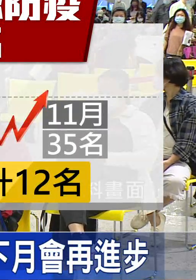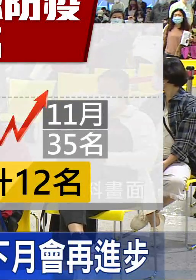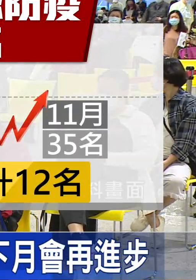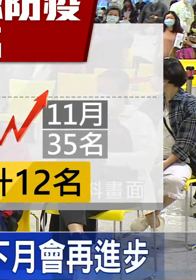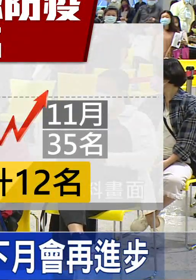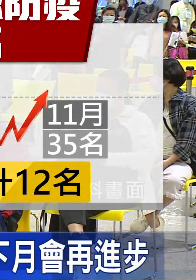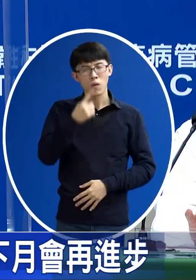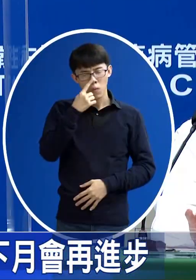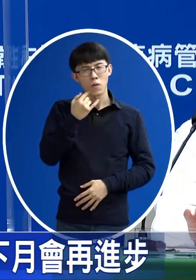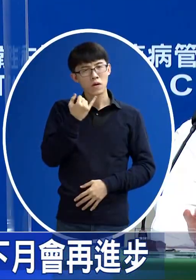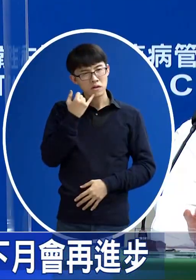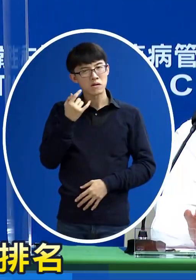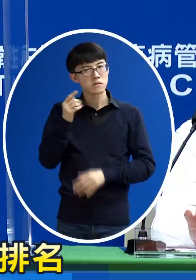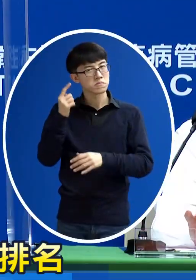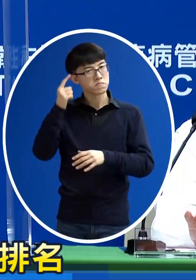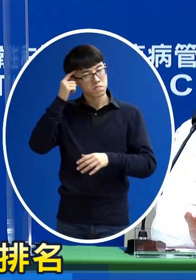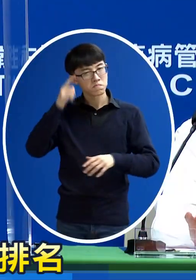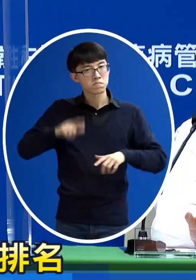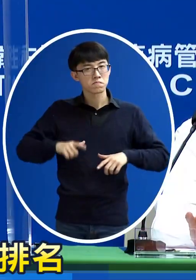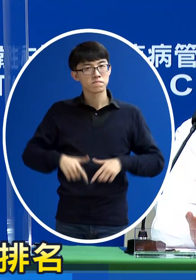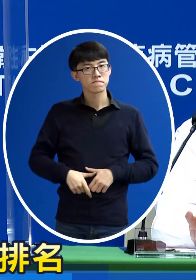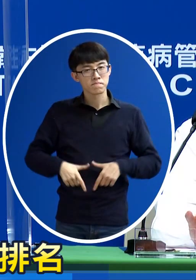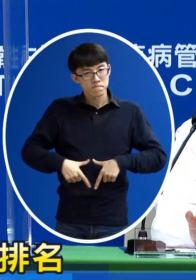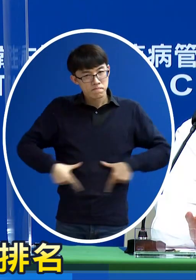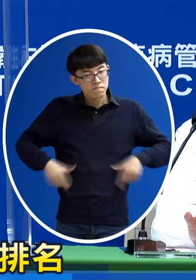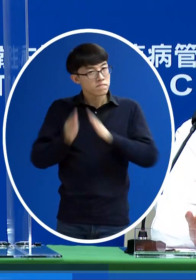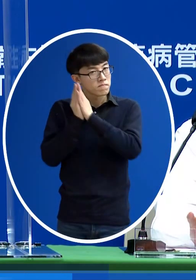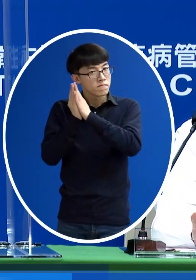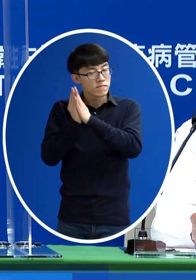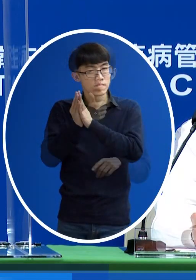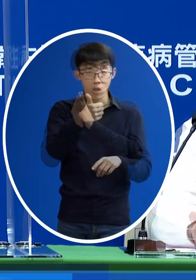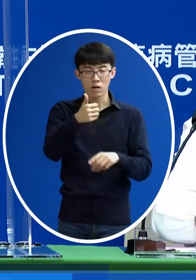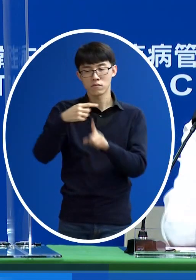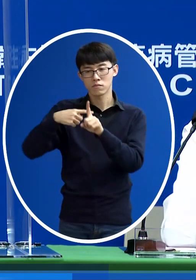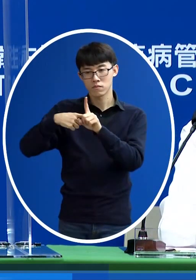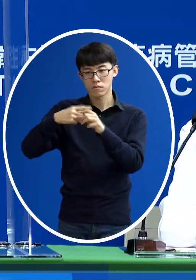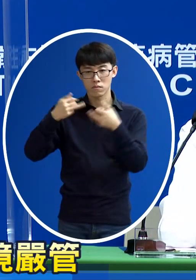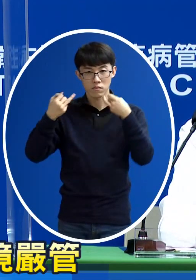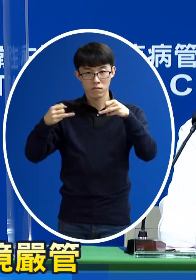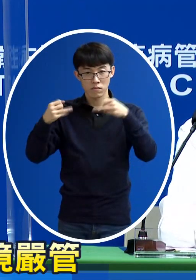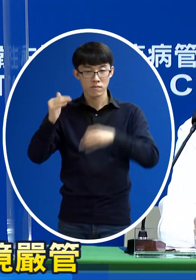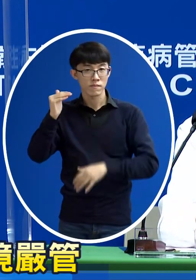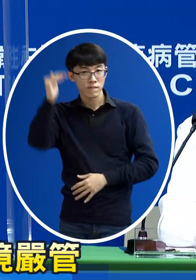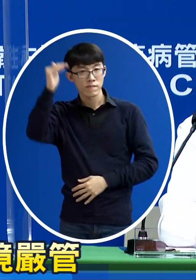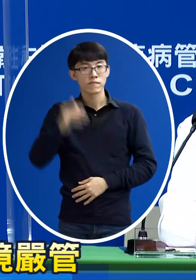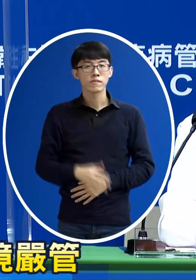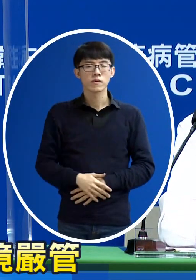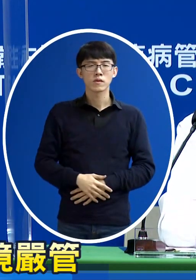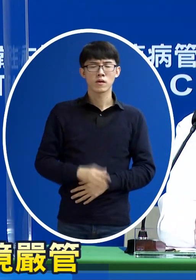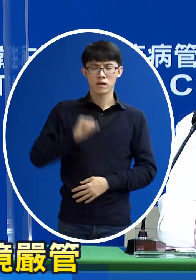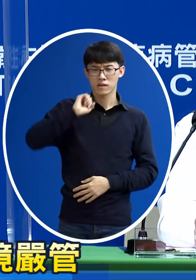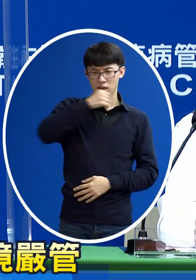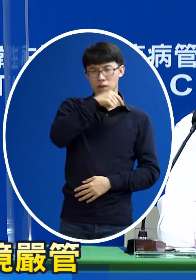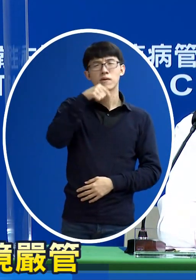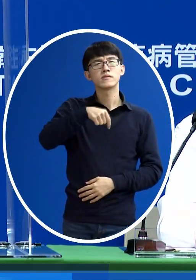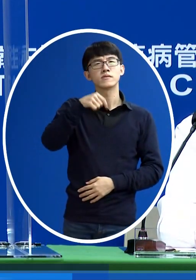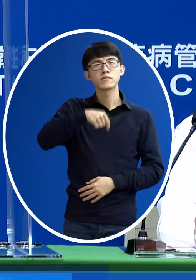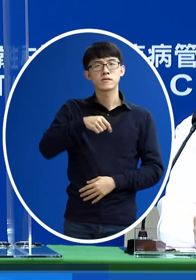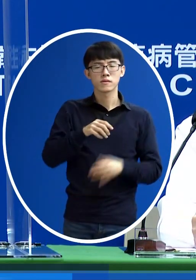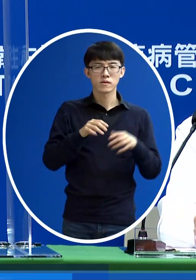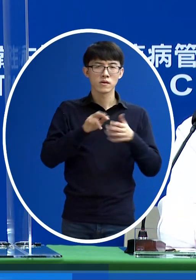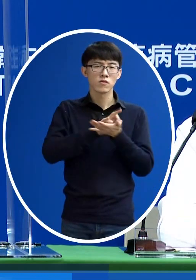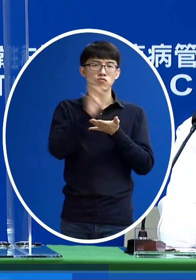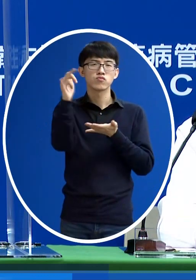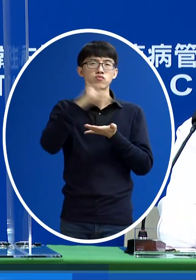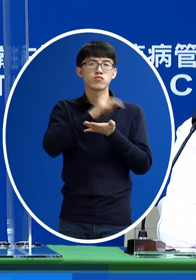还会再更好。 大胆预测，我们下个月排名还会再进步了。那我们因为一直都是边境严管，所以这方排名比